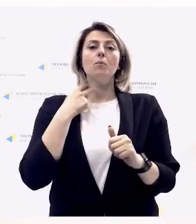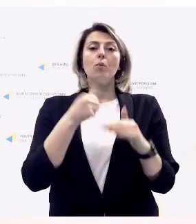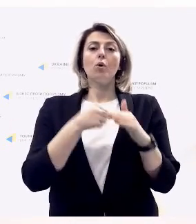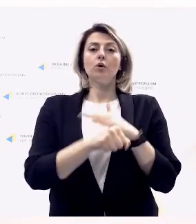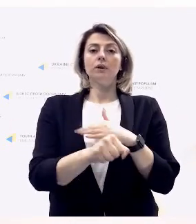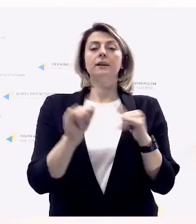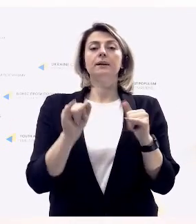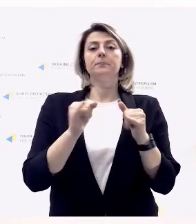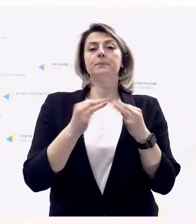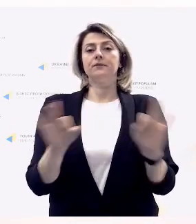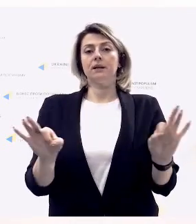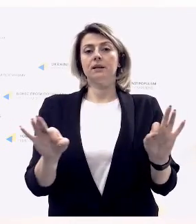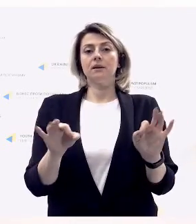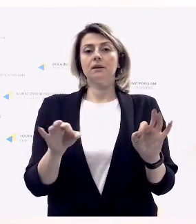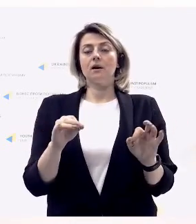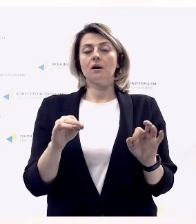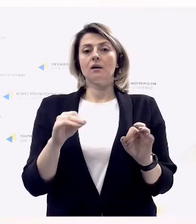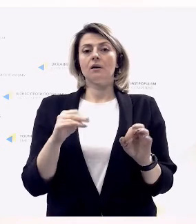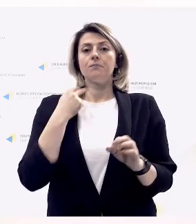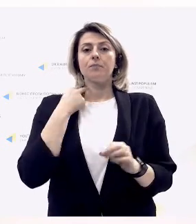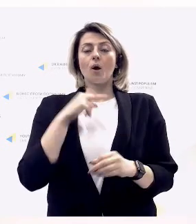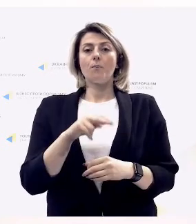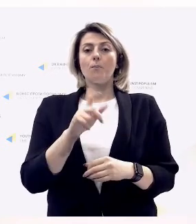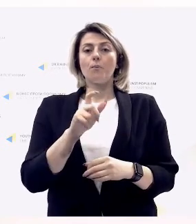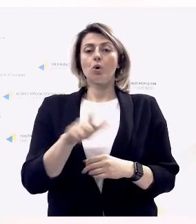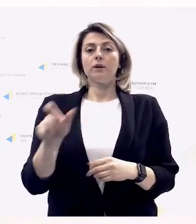звільнення полонених. І